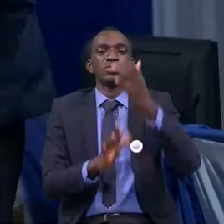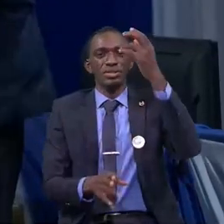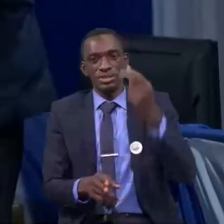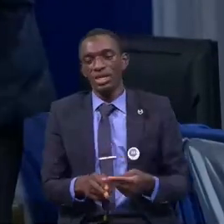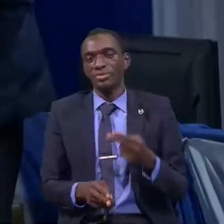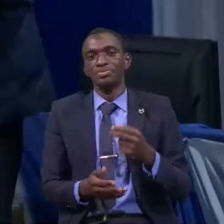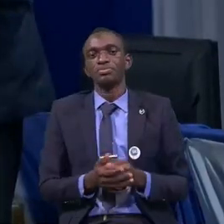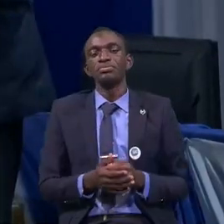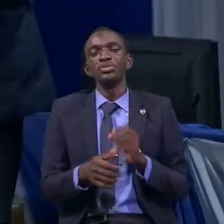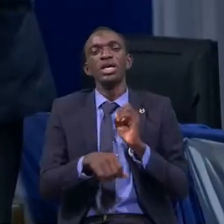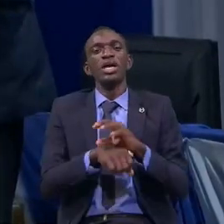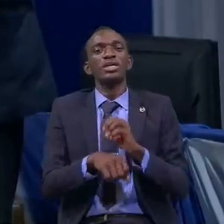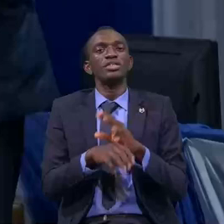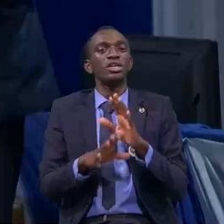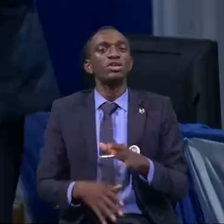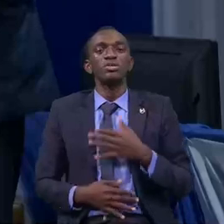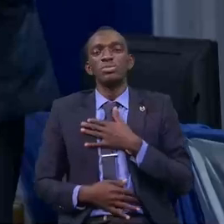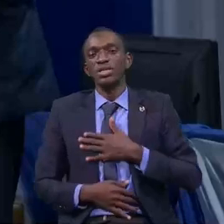Conseiller, allons-y rapidement.